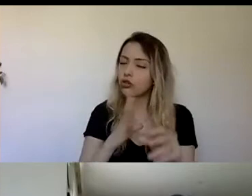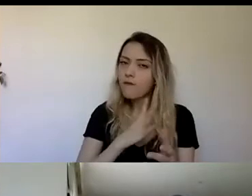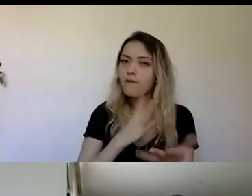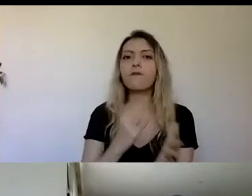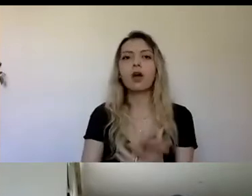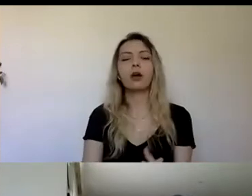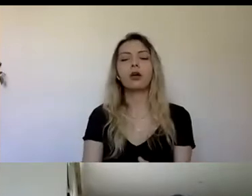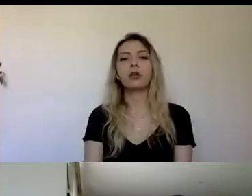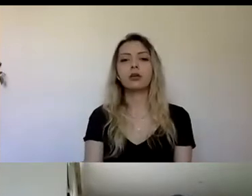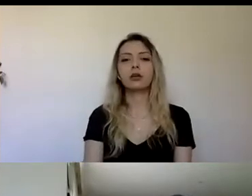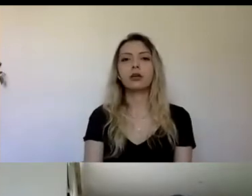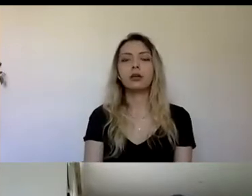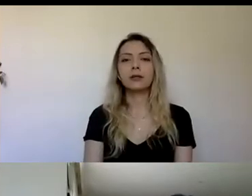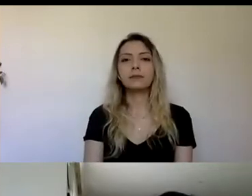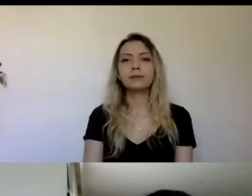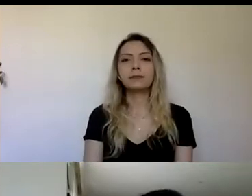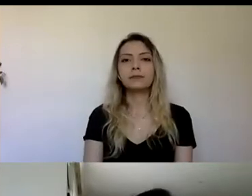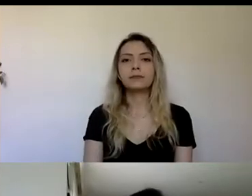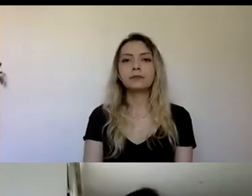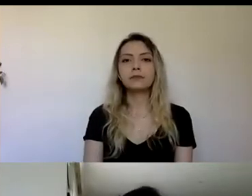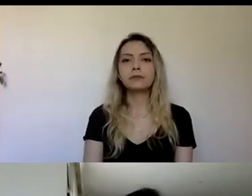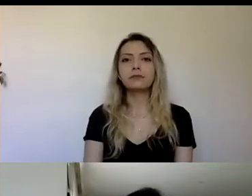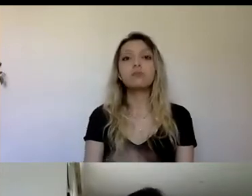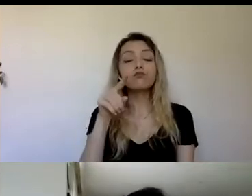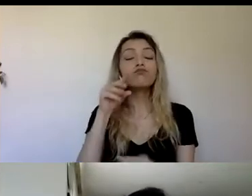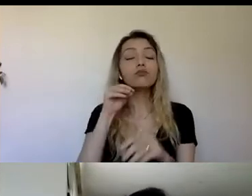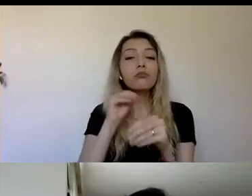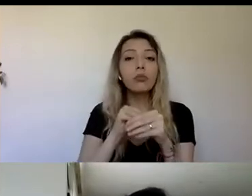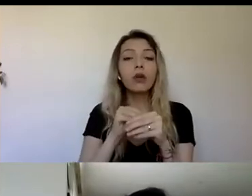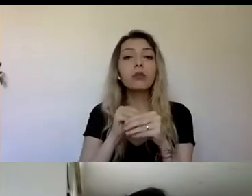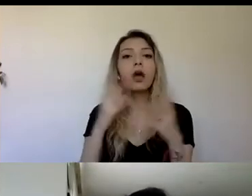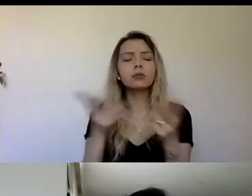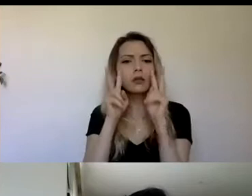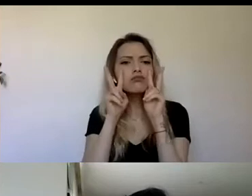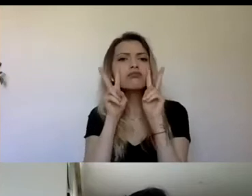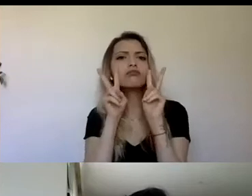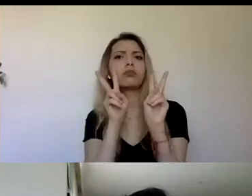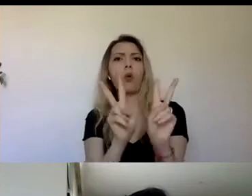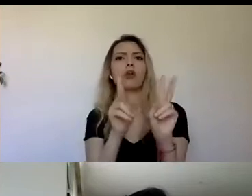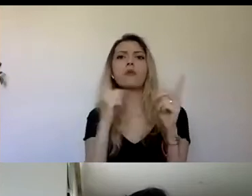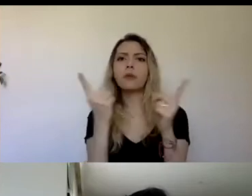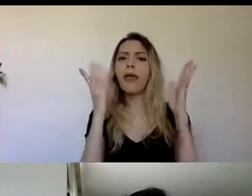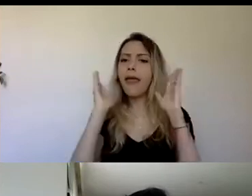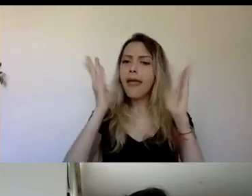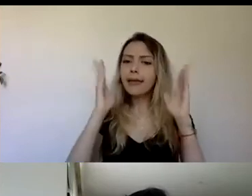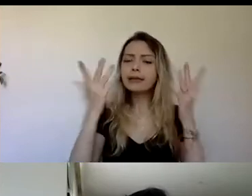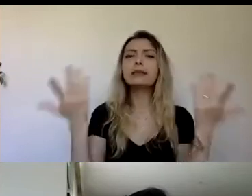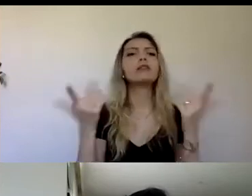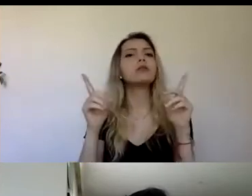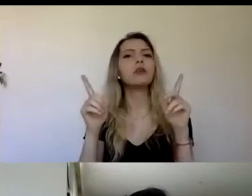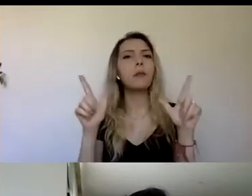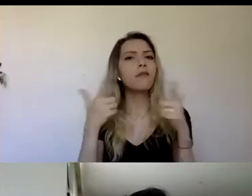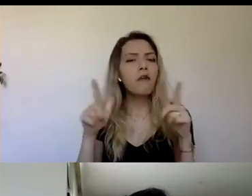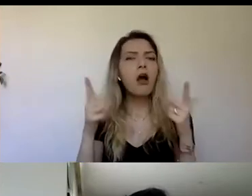de aslında doğrudan görebileceğimiz bir etkinlikle, bir faaliyetle, bir sonuç